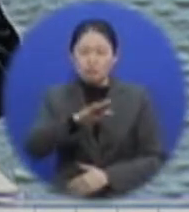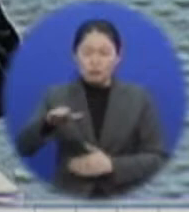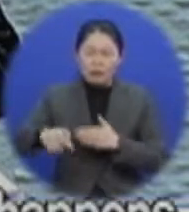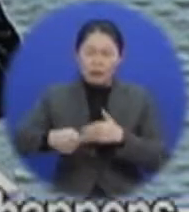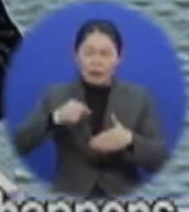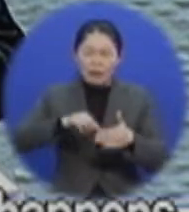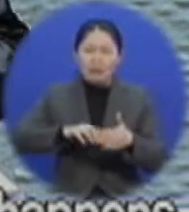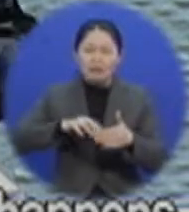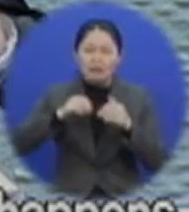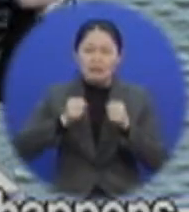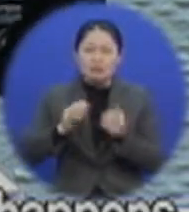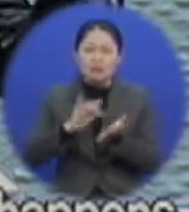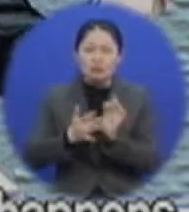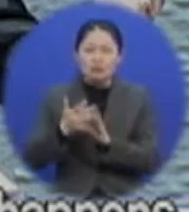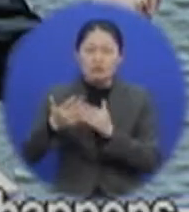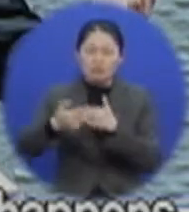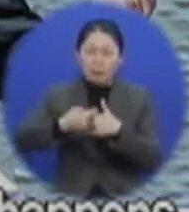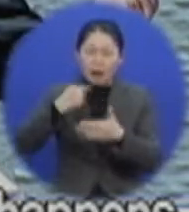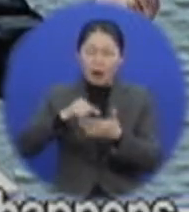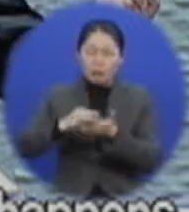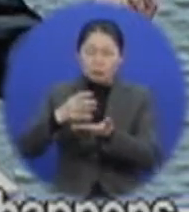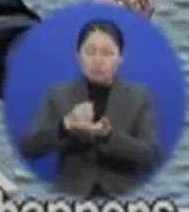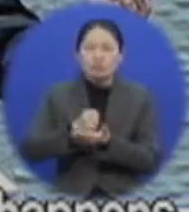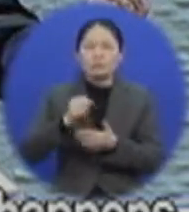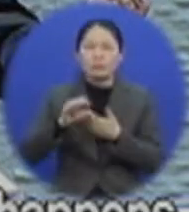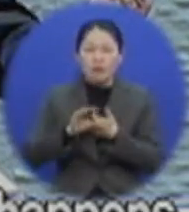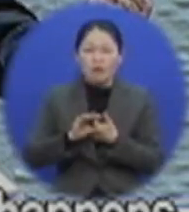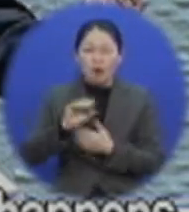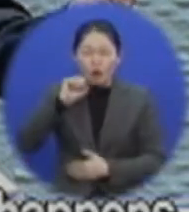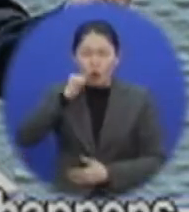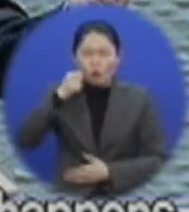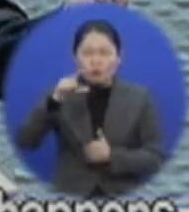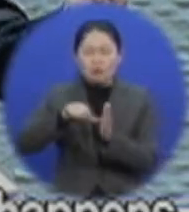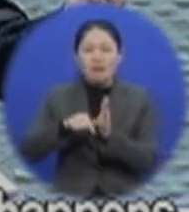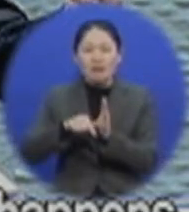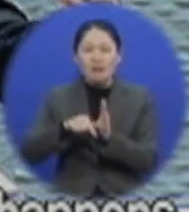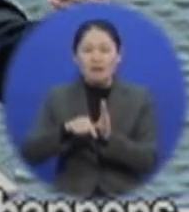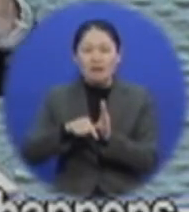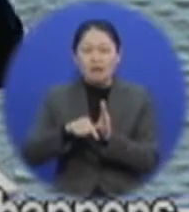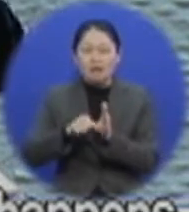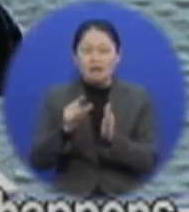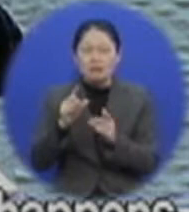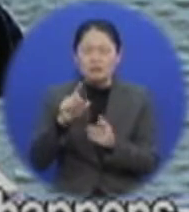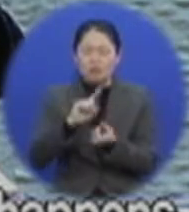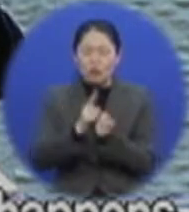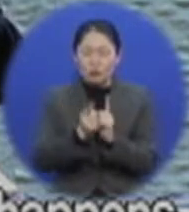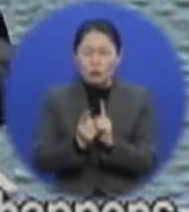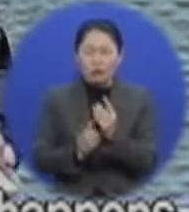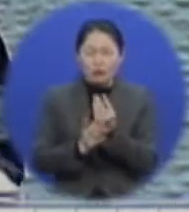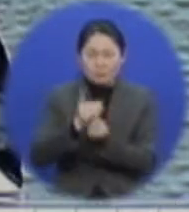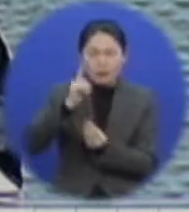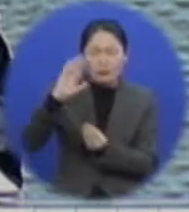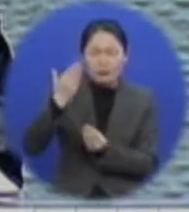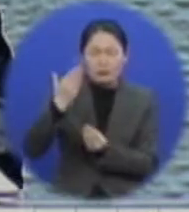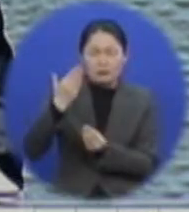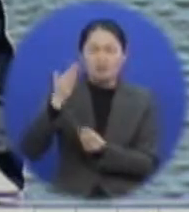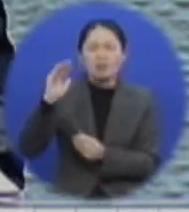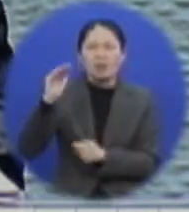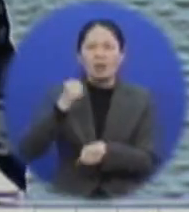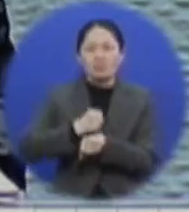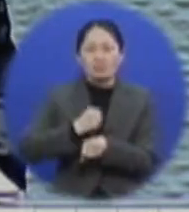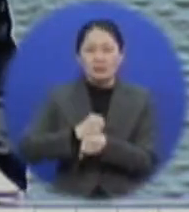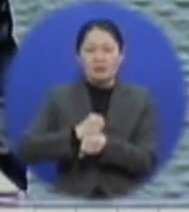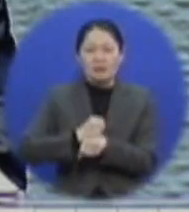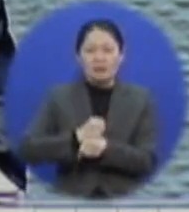품으면 어려운 일이 생길 때 일수록 하나 되는 쪽으로 항상 갑니다 그러면 반드시